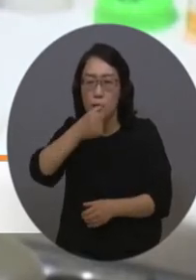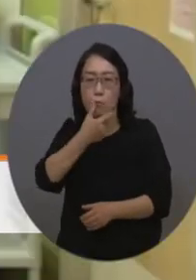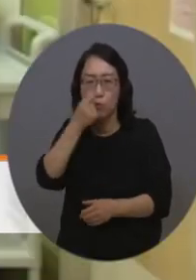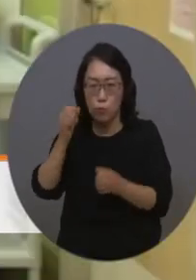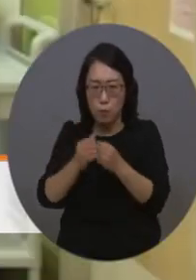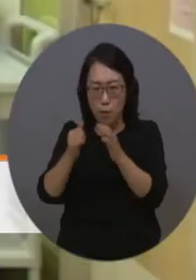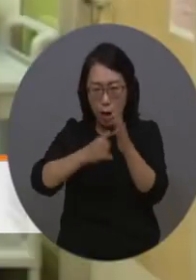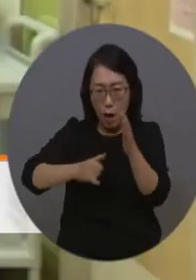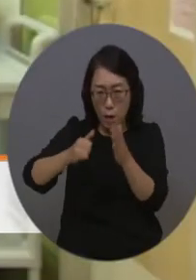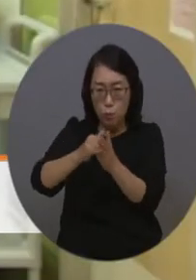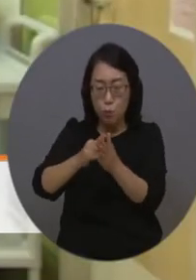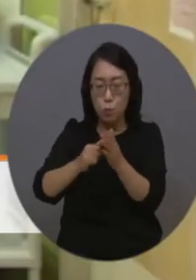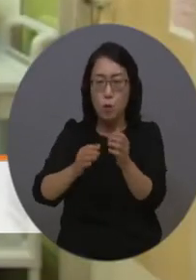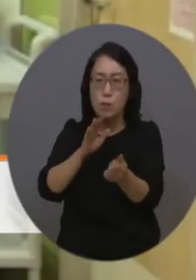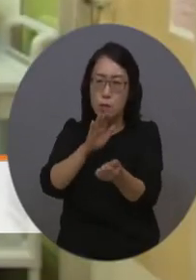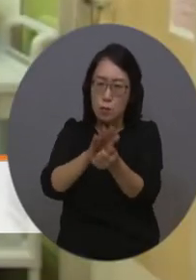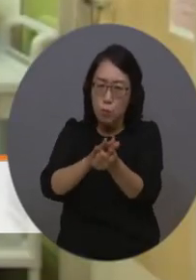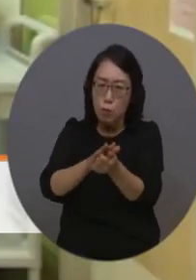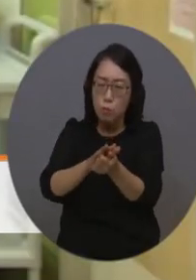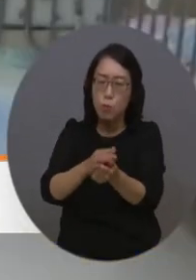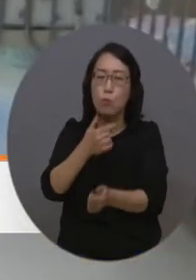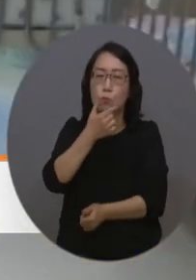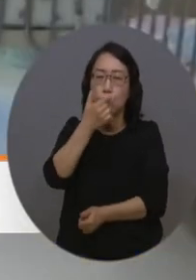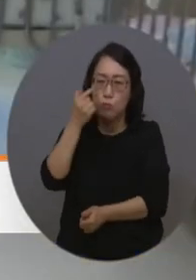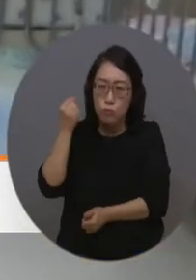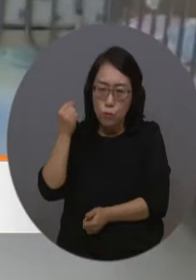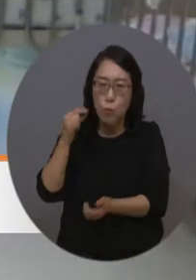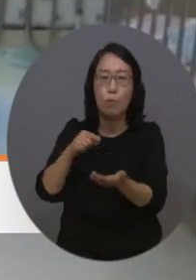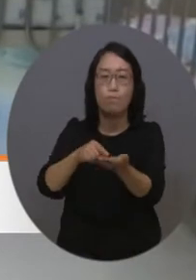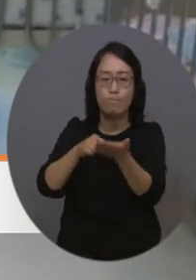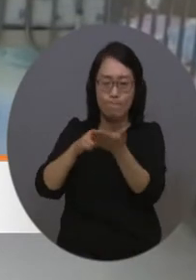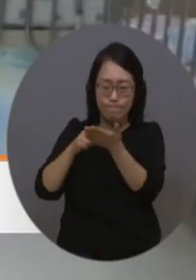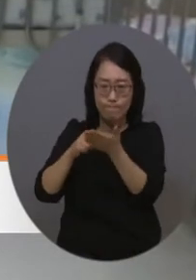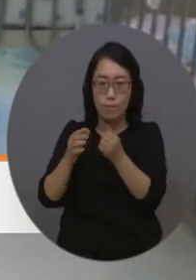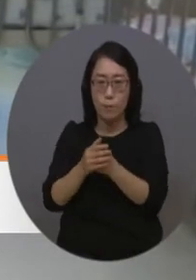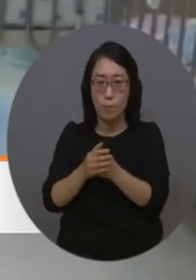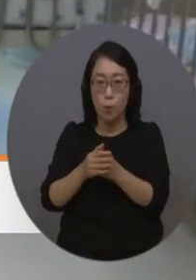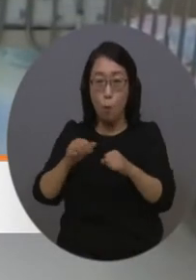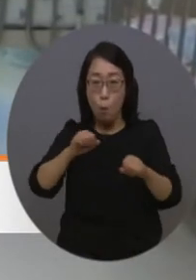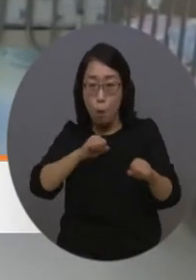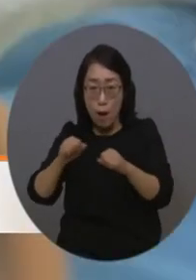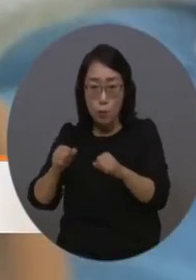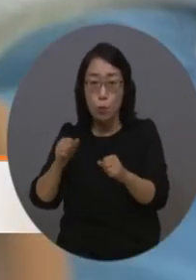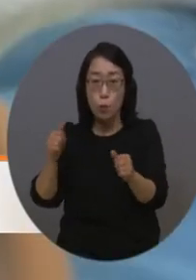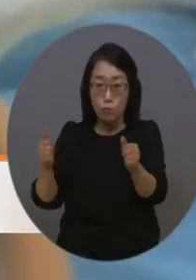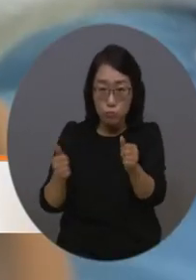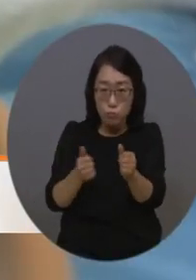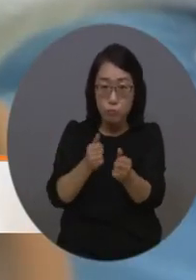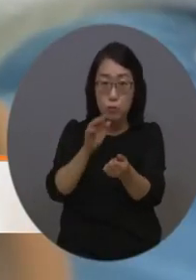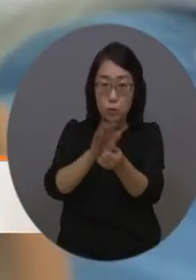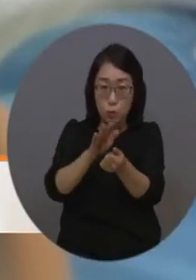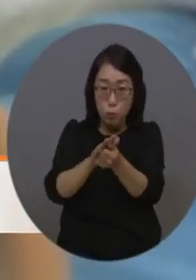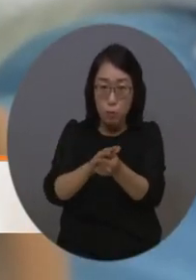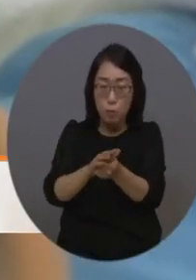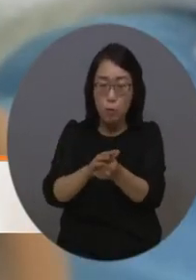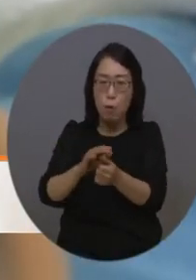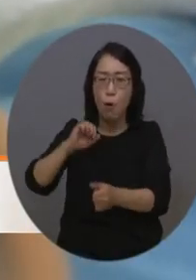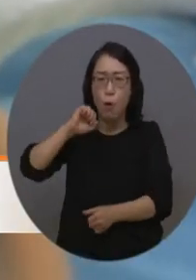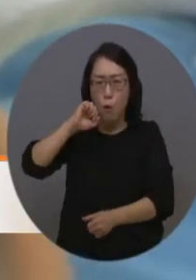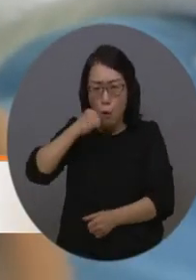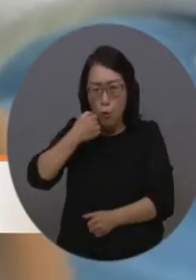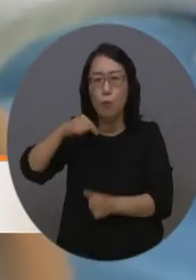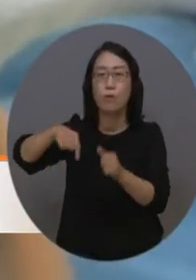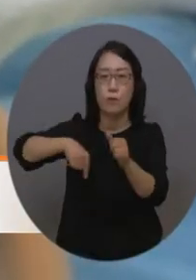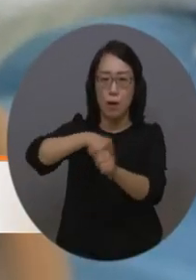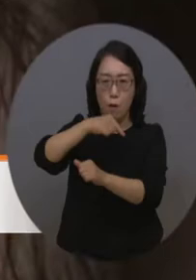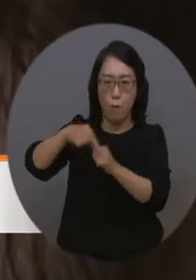가족 양육지원 서비스를 이용하지 못하는 경우가 발생하고 장애인 활동지원 등 기타 돌봄 서비스도 이용할 수 없어